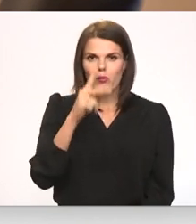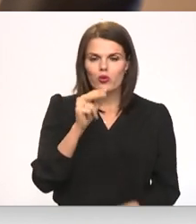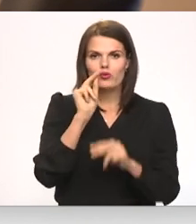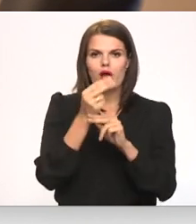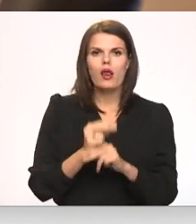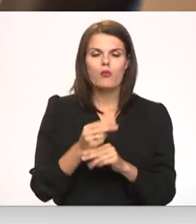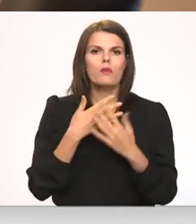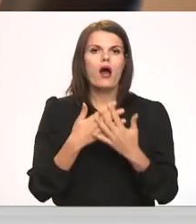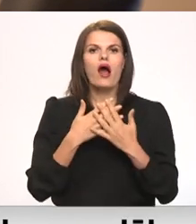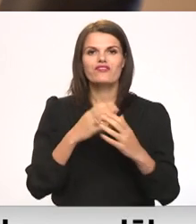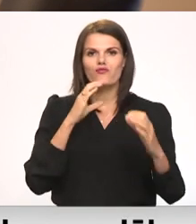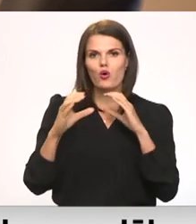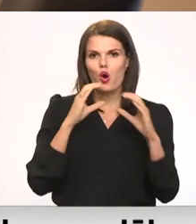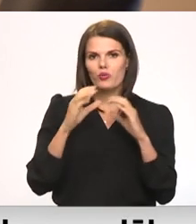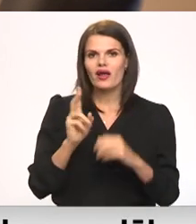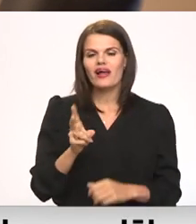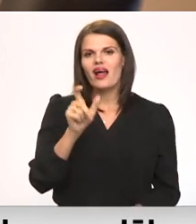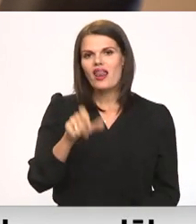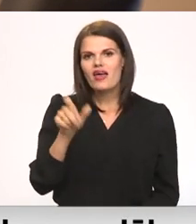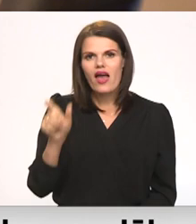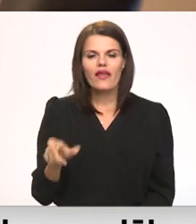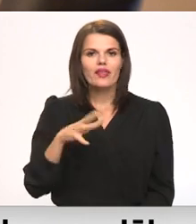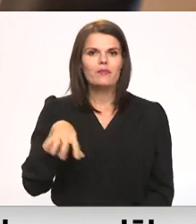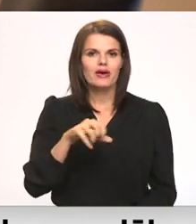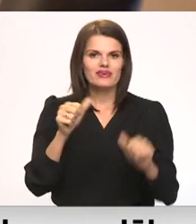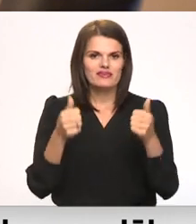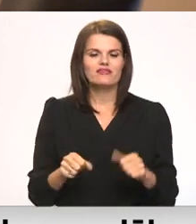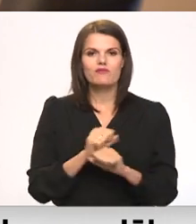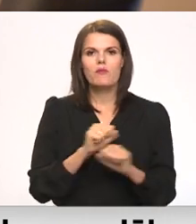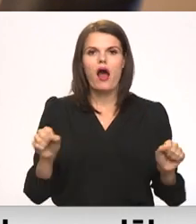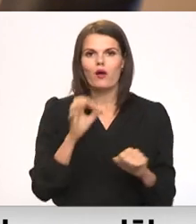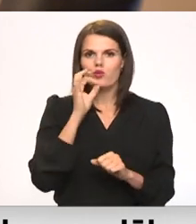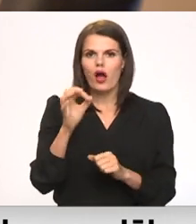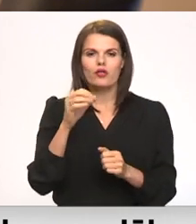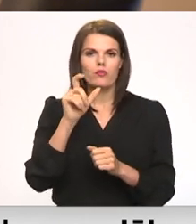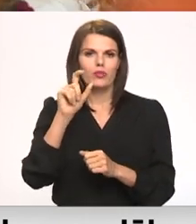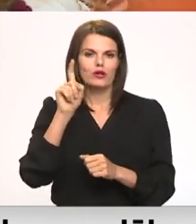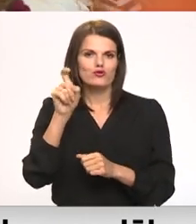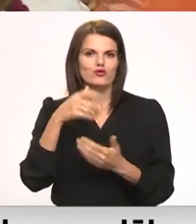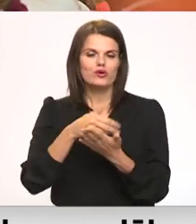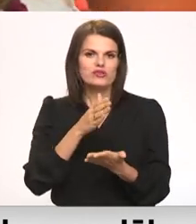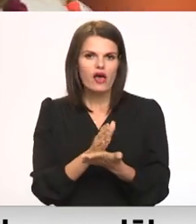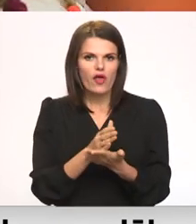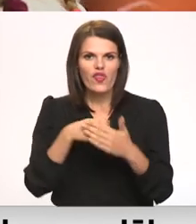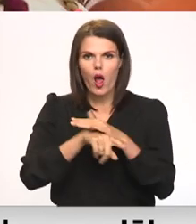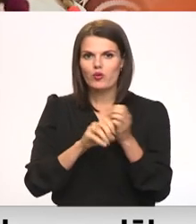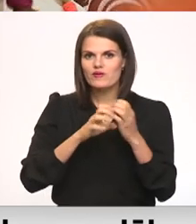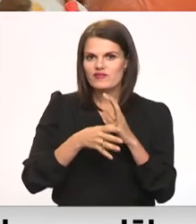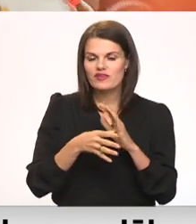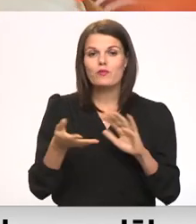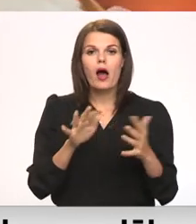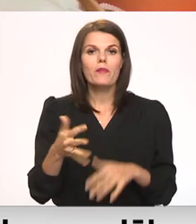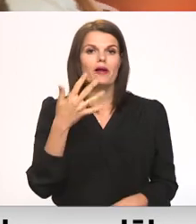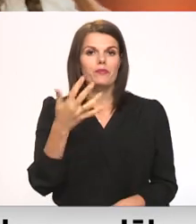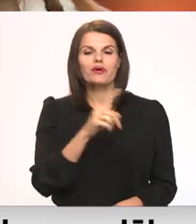aktīvi komunicējam ar klientiem, mēs esam izveidojuši ātro atbilžu sadaļu sistēmā. Aptuveni 5 līdz